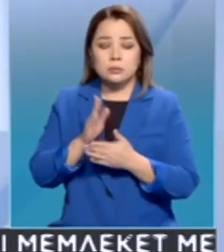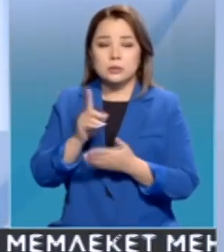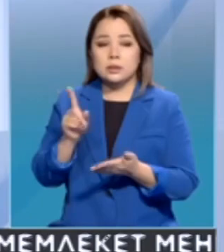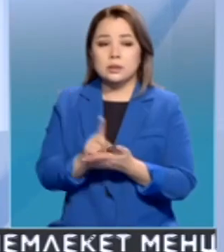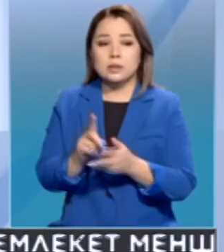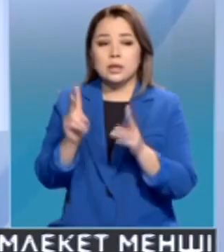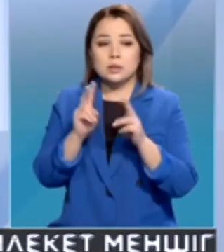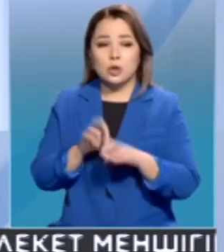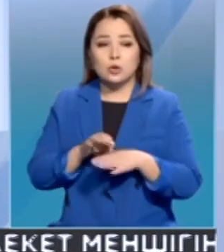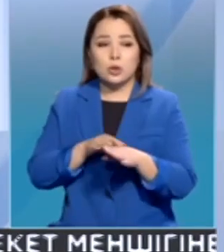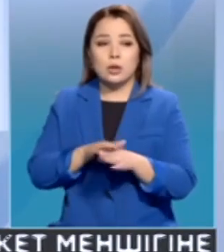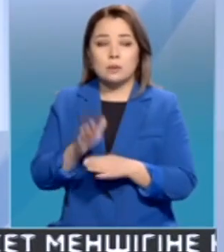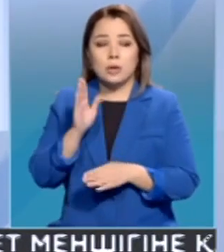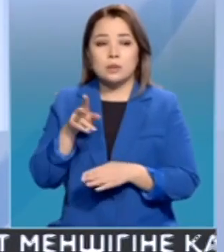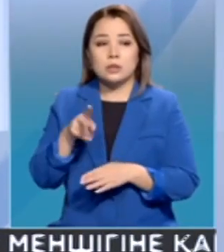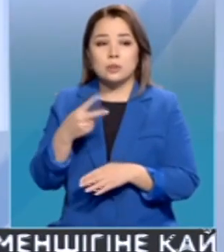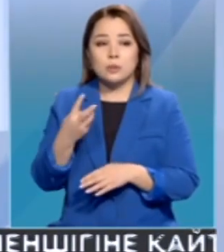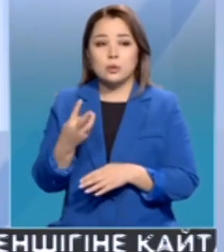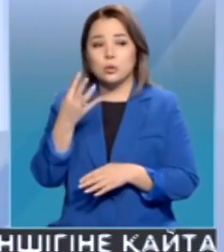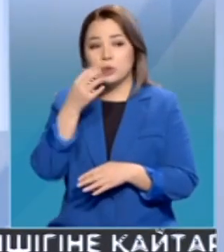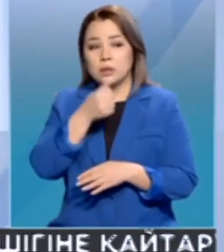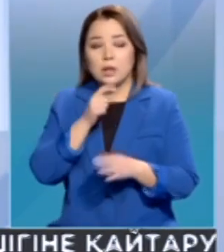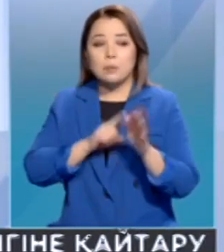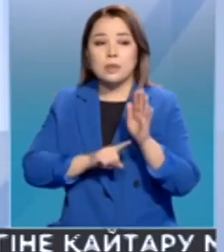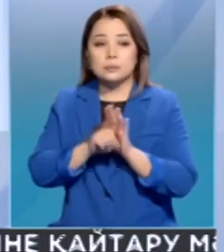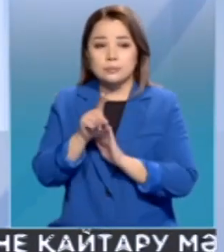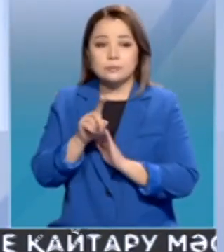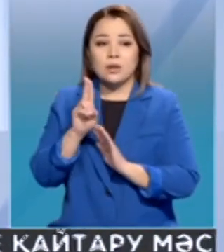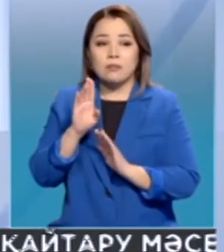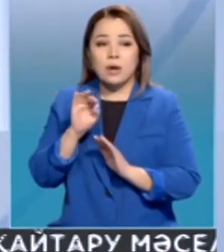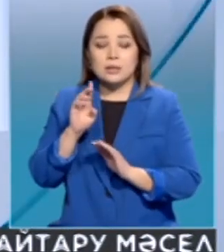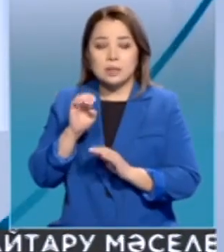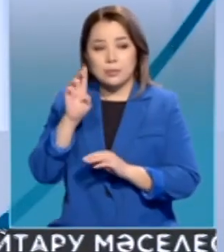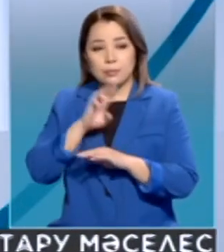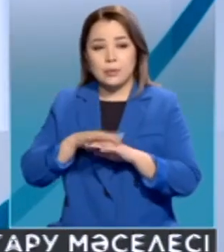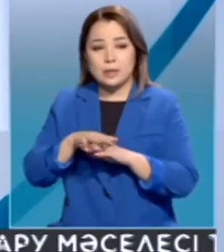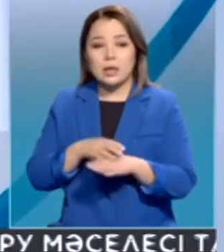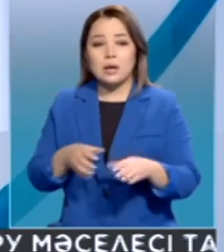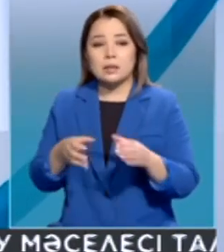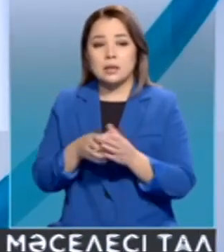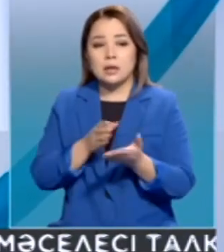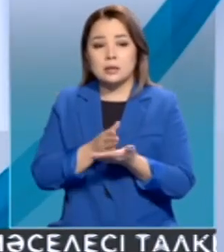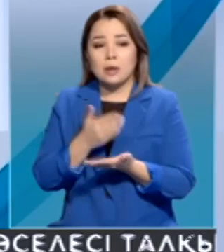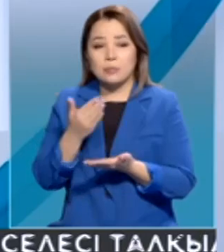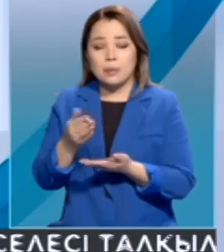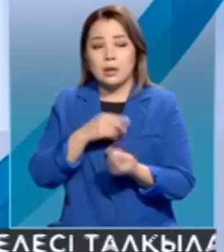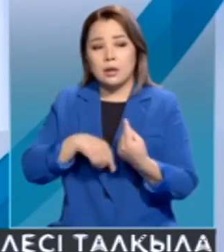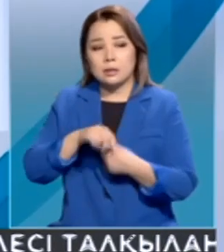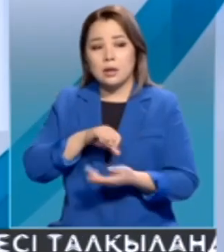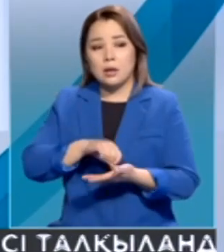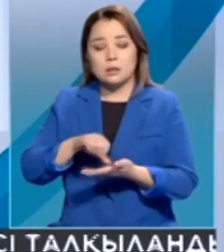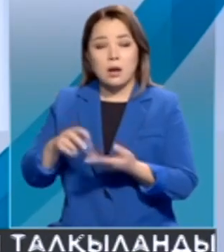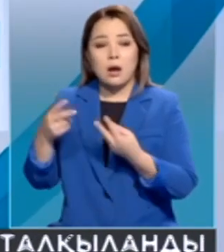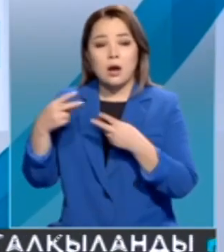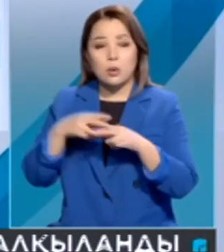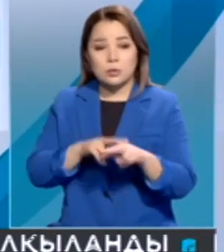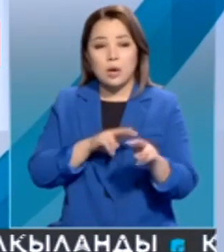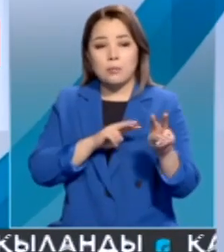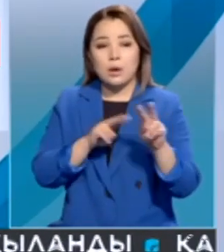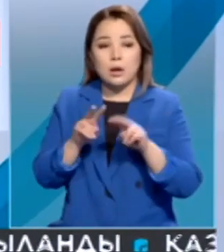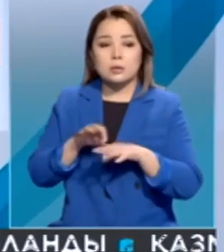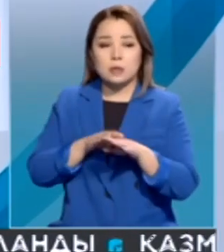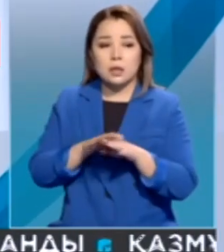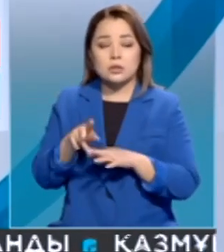тиісті тексерулер жүргізіледі. Ал 2024 жылдан бастап квазимемлекеттік сектор қызметкерлері мен кәсіпкерлердің аударымдары бақылауда